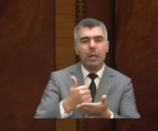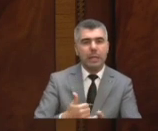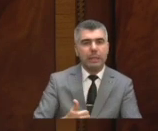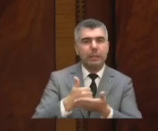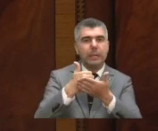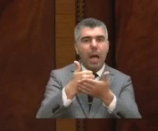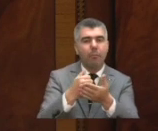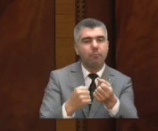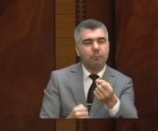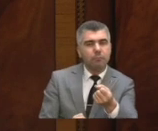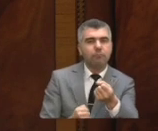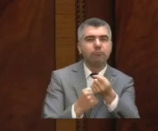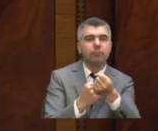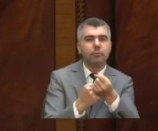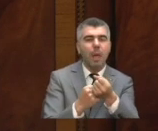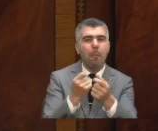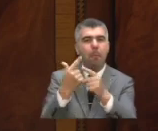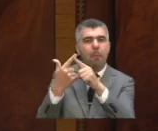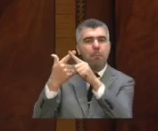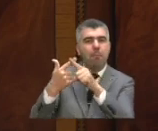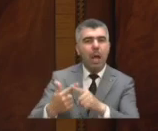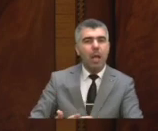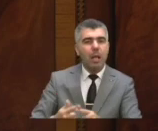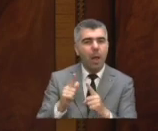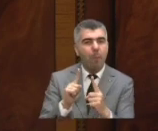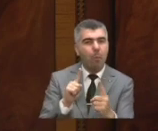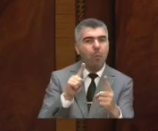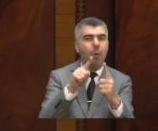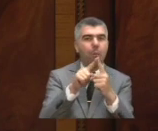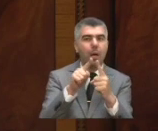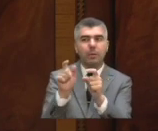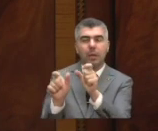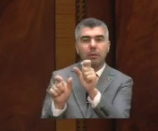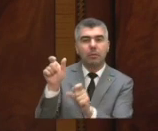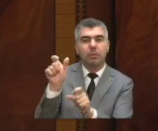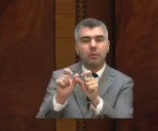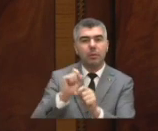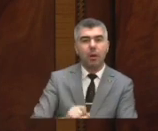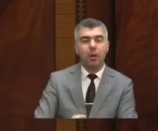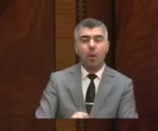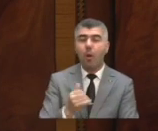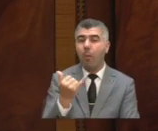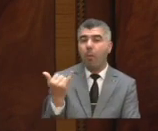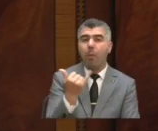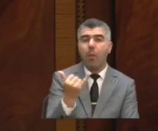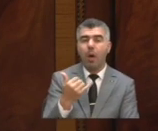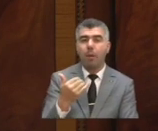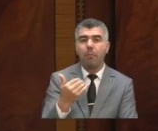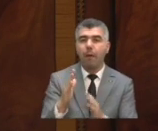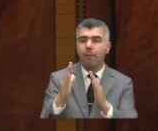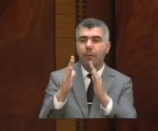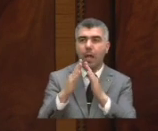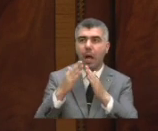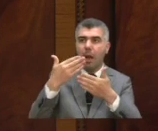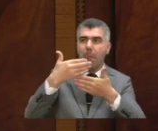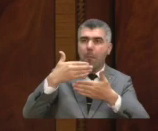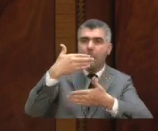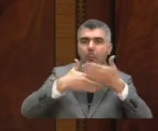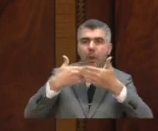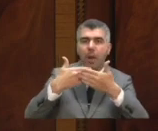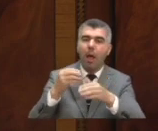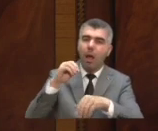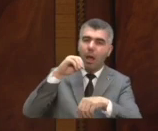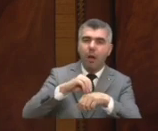والمساعده الماليه المباشره للمتضررين فضلا عن تكاليف ترميم او اعاده بناء